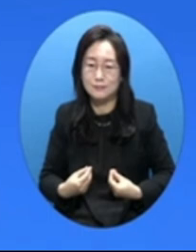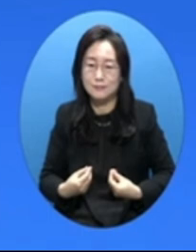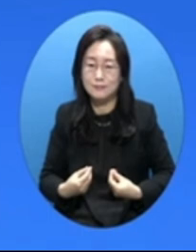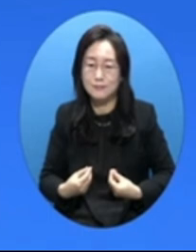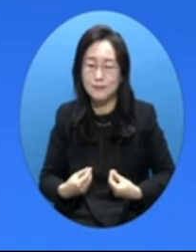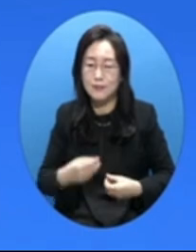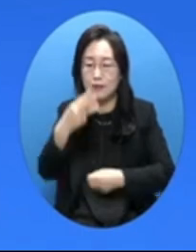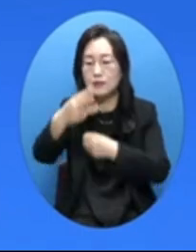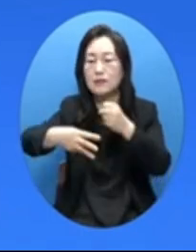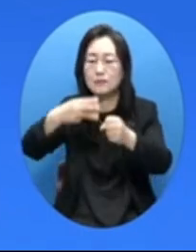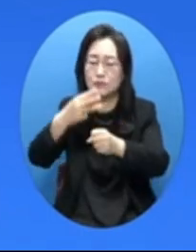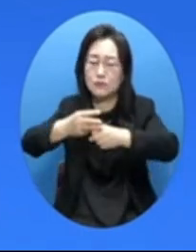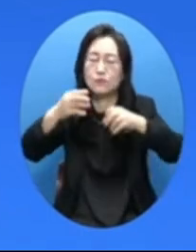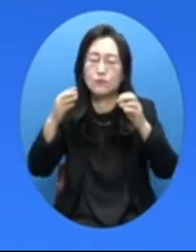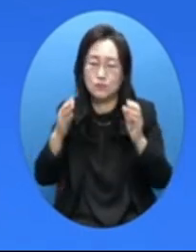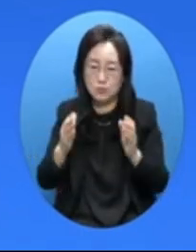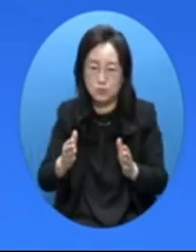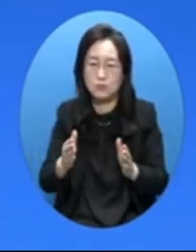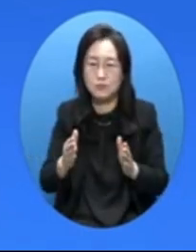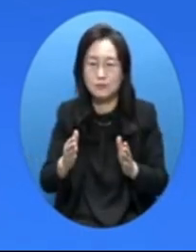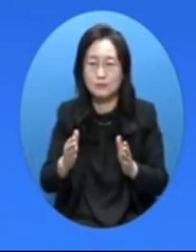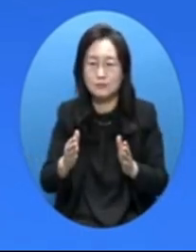그게 3년이 돼서